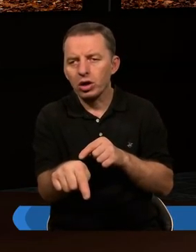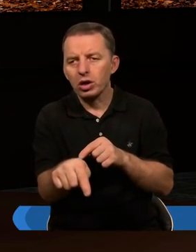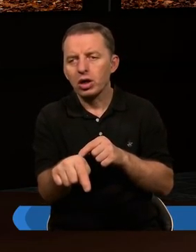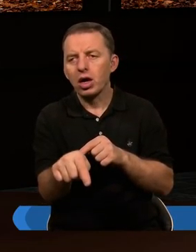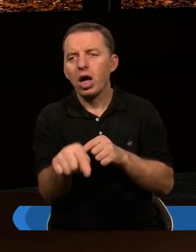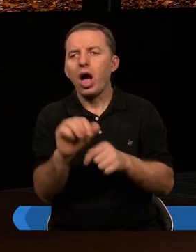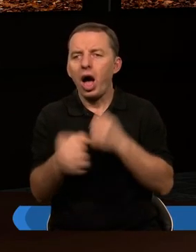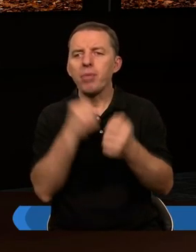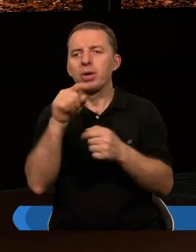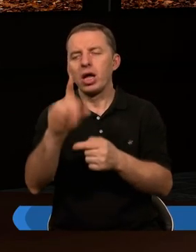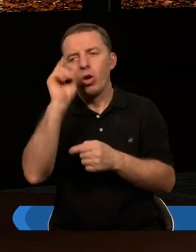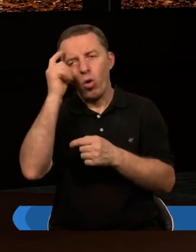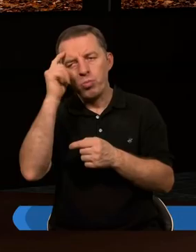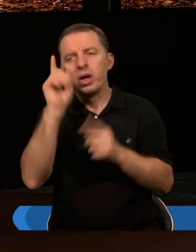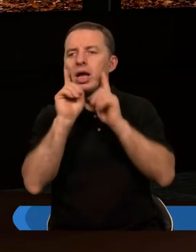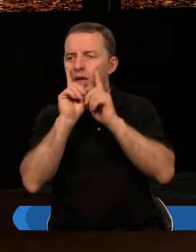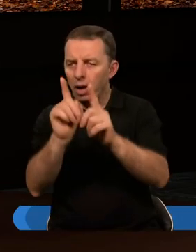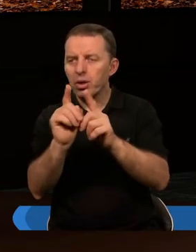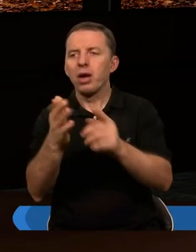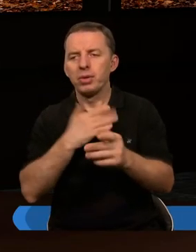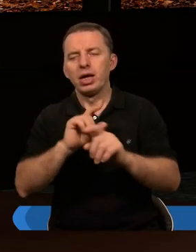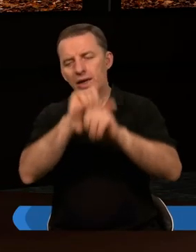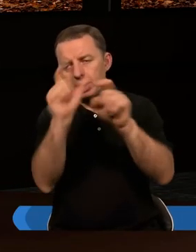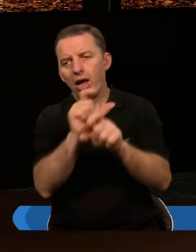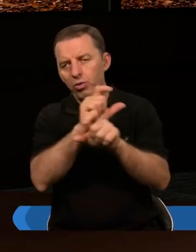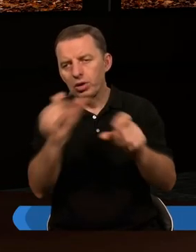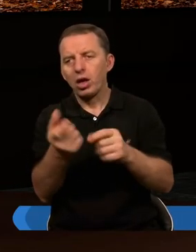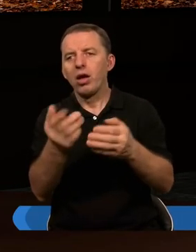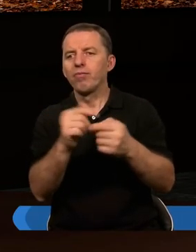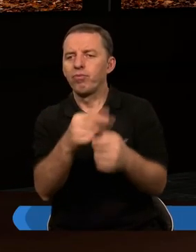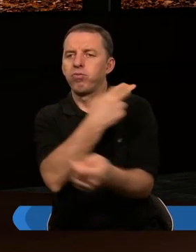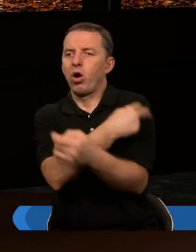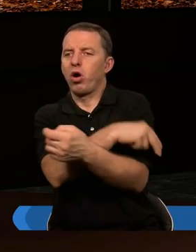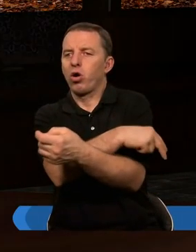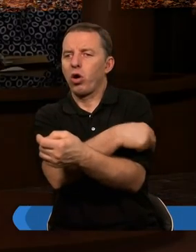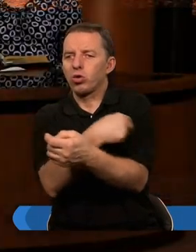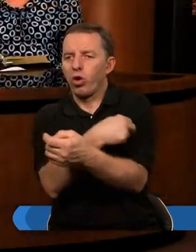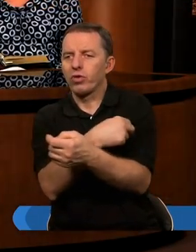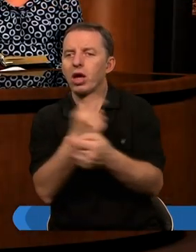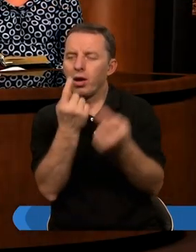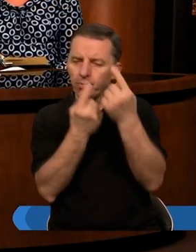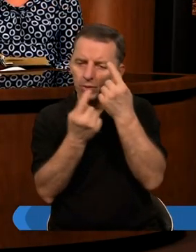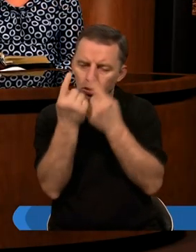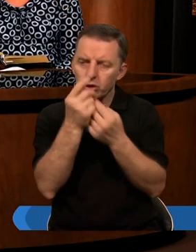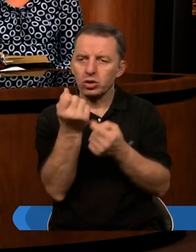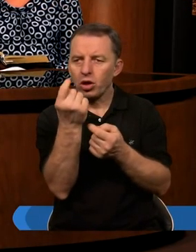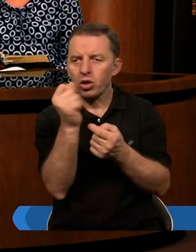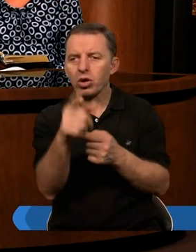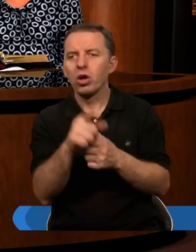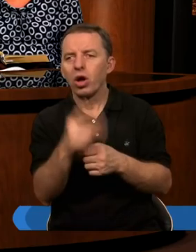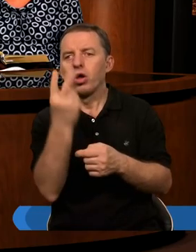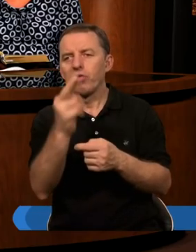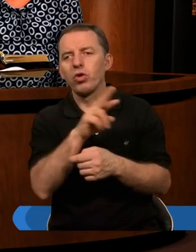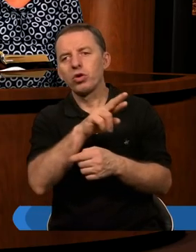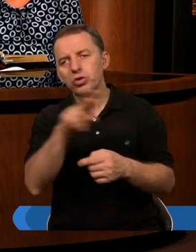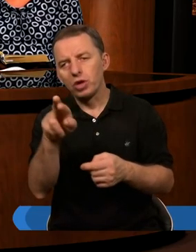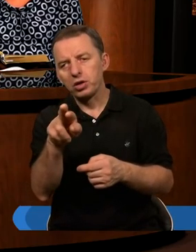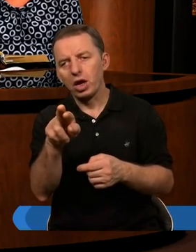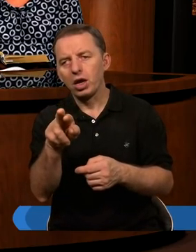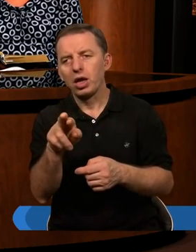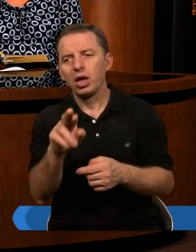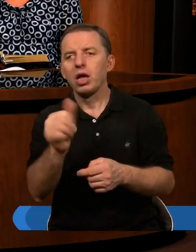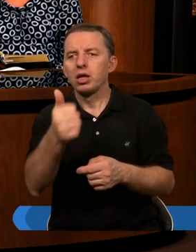ten umysł naprawdę mieć cały czas w pogotowiu. Ja myślę, że tutaj troszeczkę też mówimy o dwóch rzeczach.